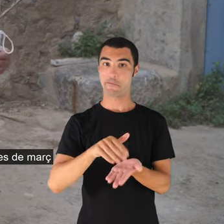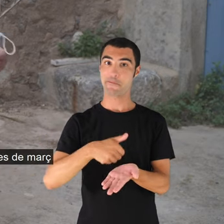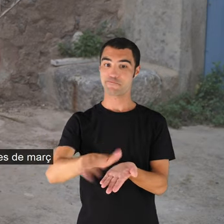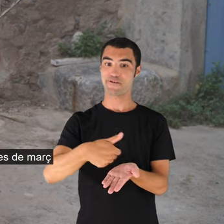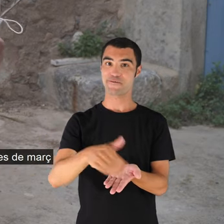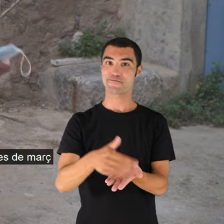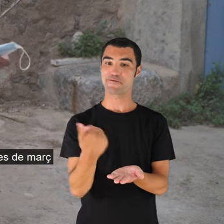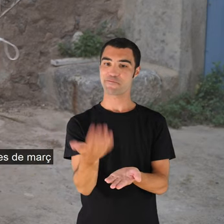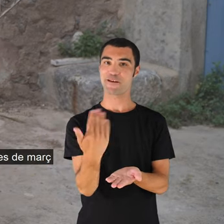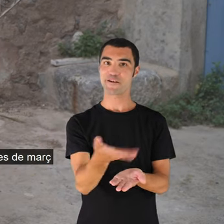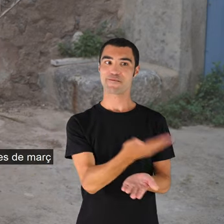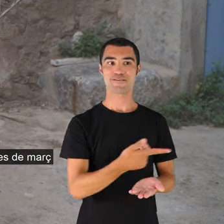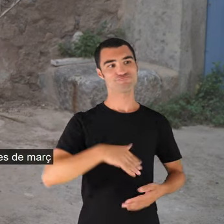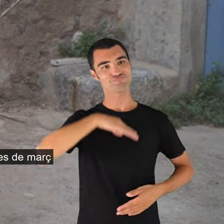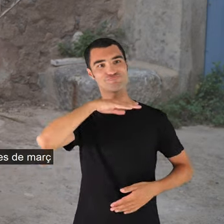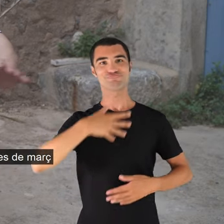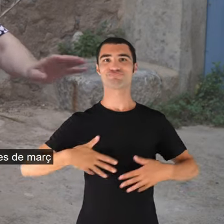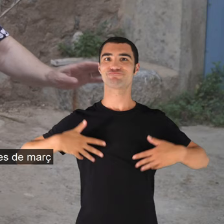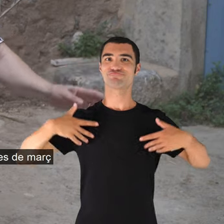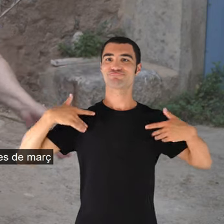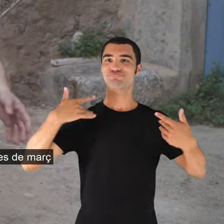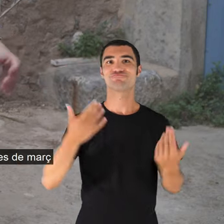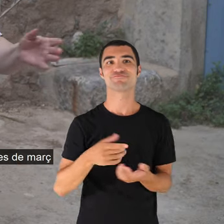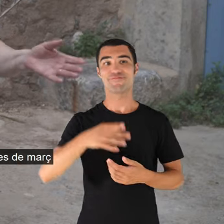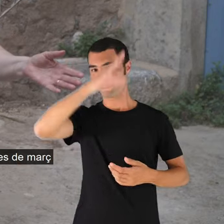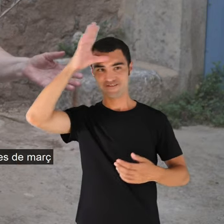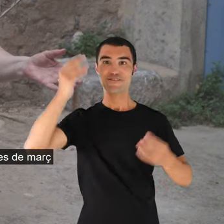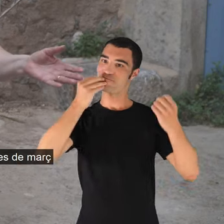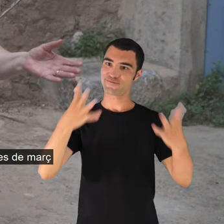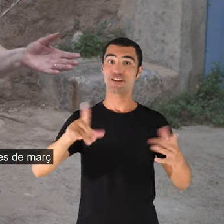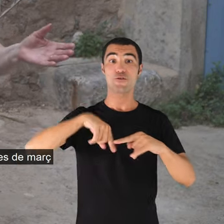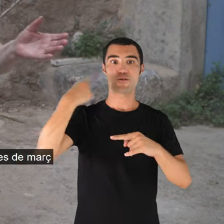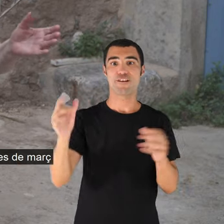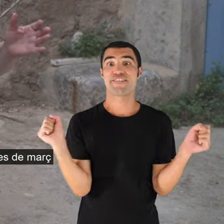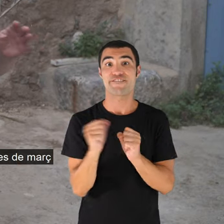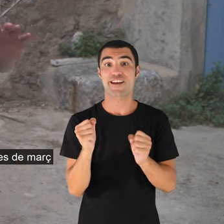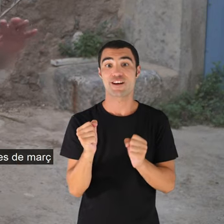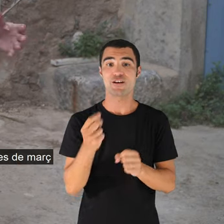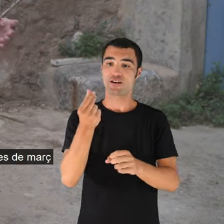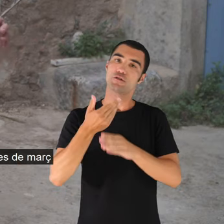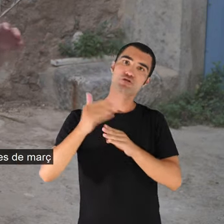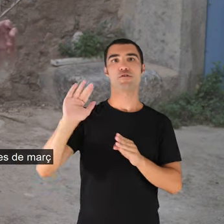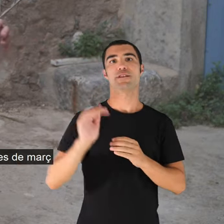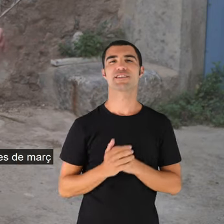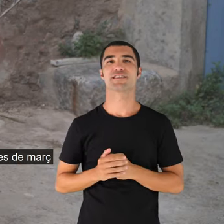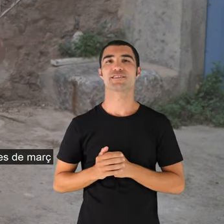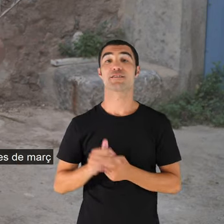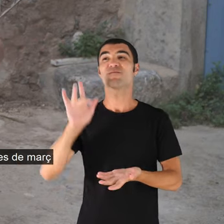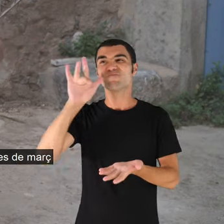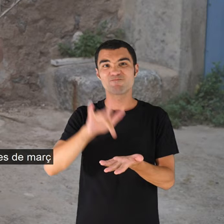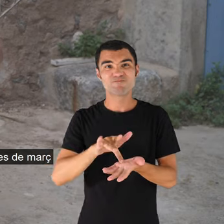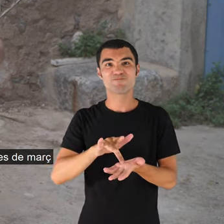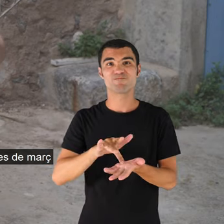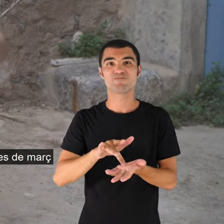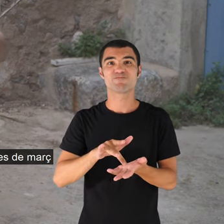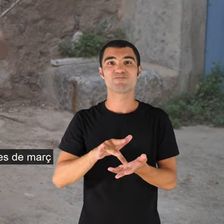I en l'estiu fèiem un bon estiu, i podíem passar l'hivern. Però, quan ja se feia dins el mes de març